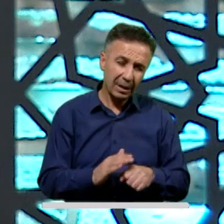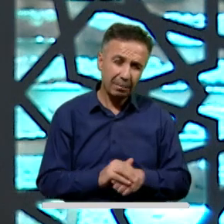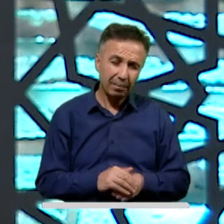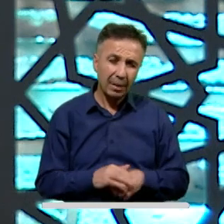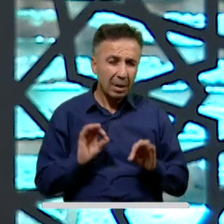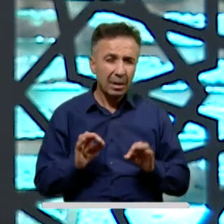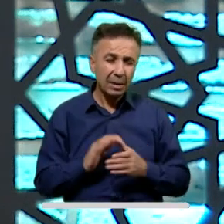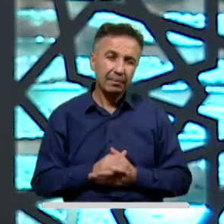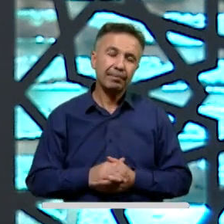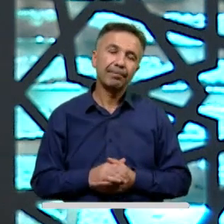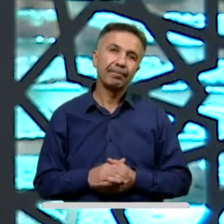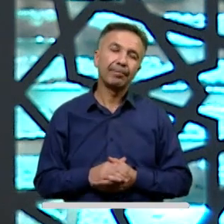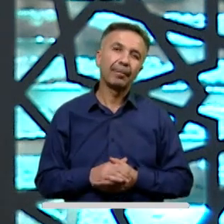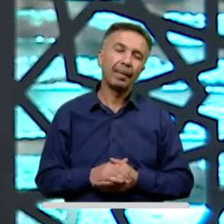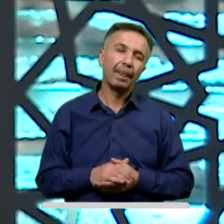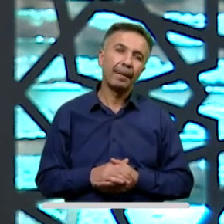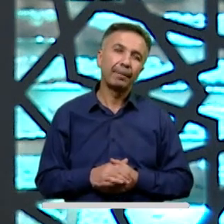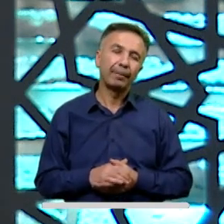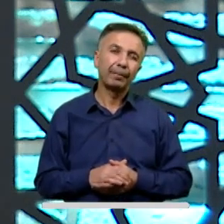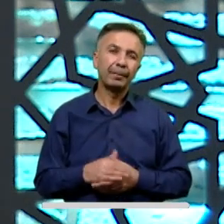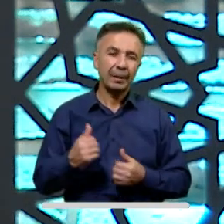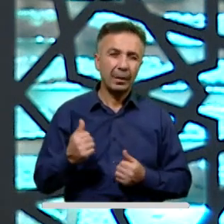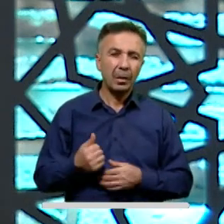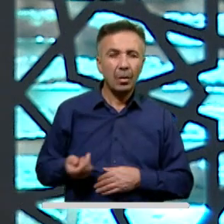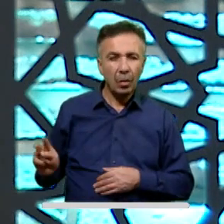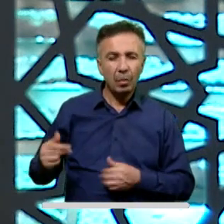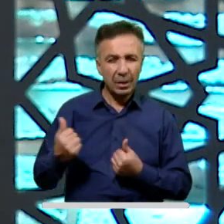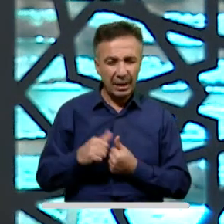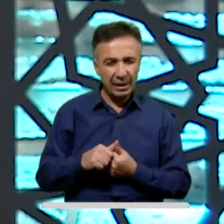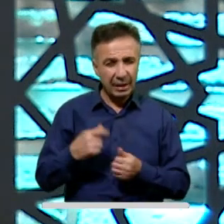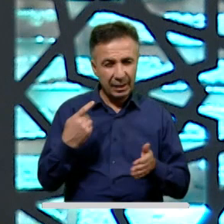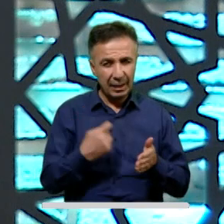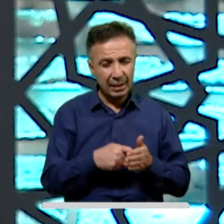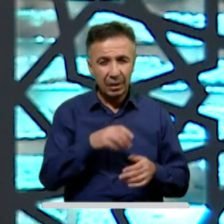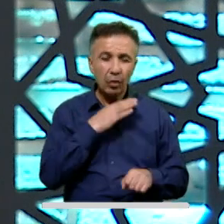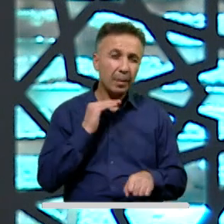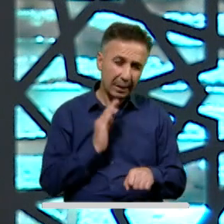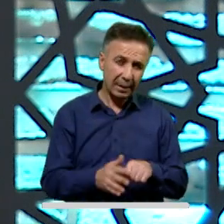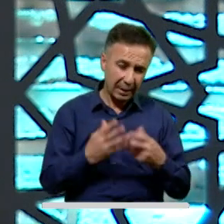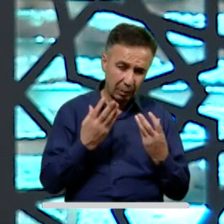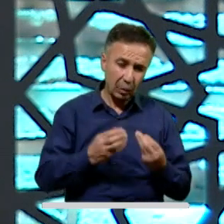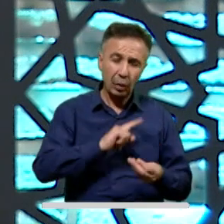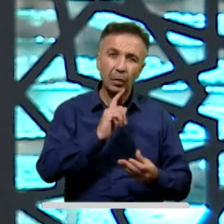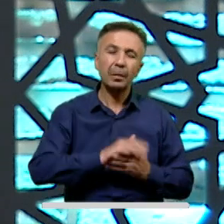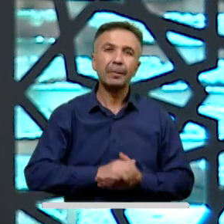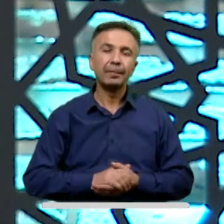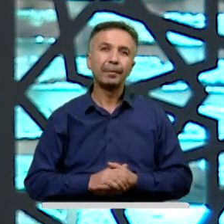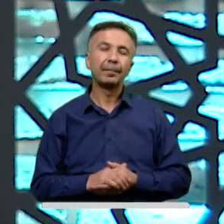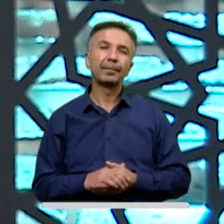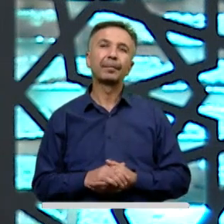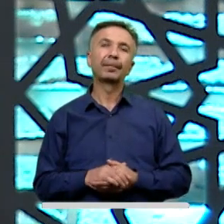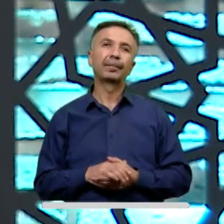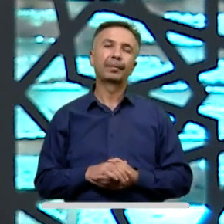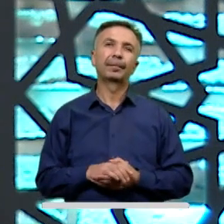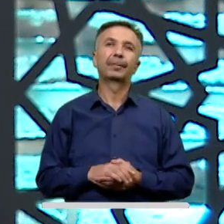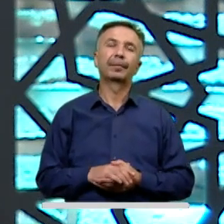miyim? Yani ölmüş eşiniz adına kurban kesmek istiyorsunuz. Evet. Peki. Rabbim rahmetiyle, merhametiyle